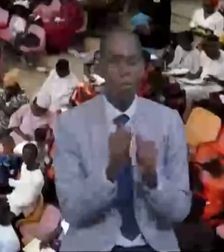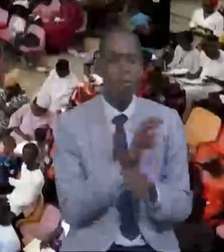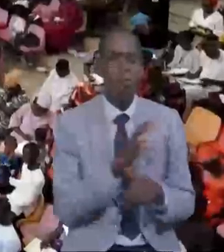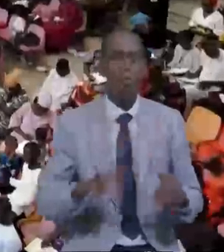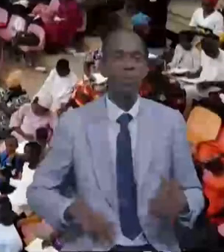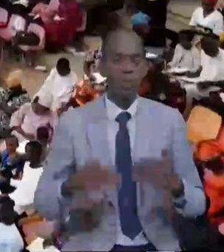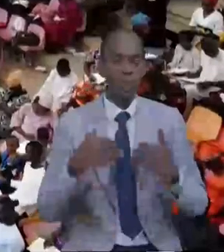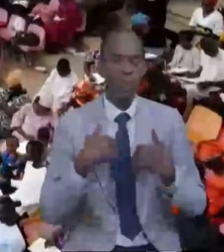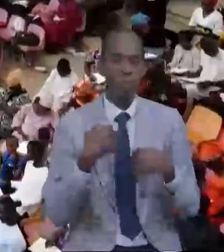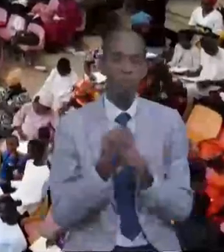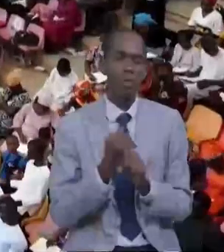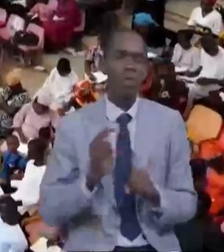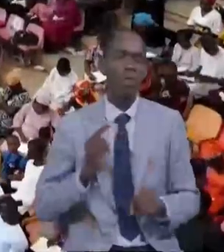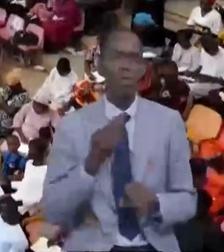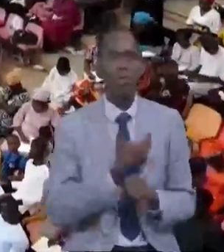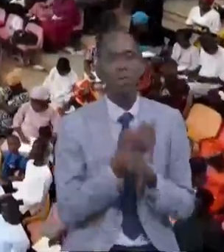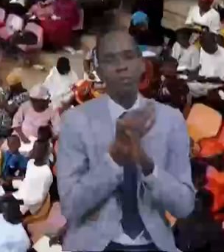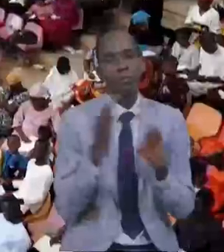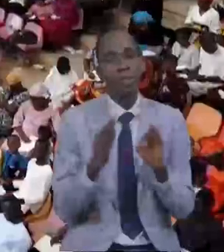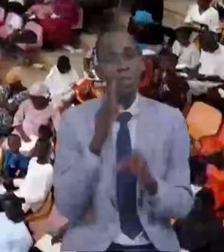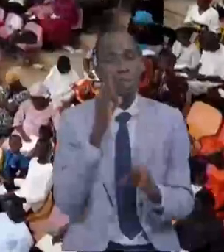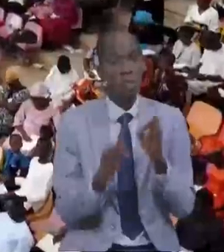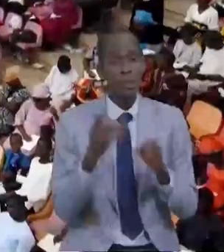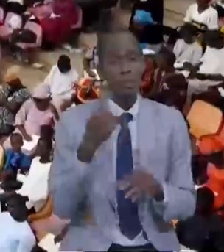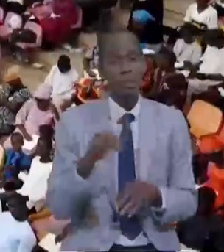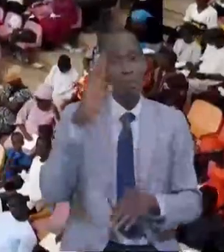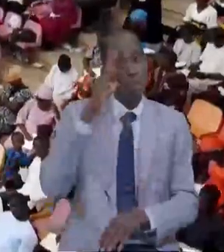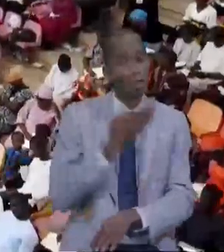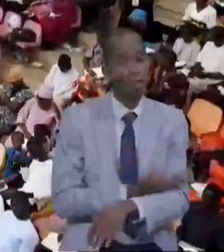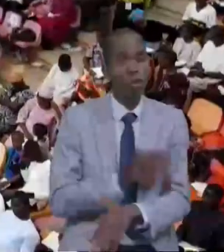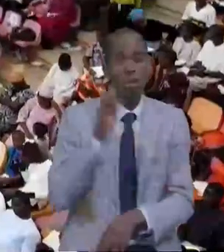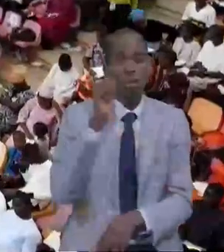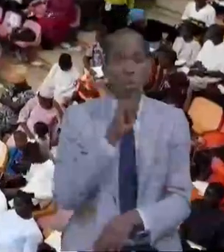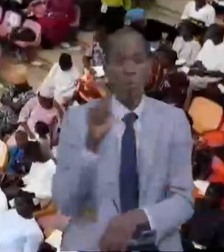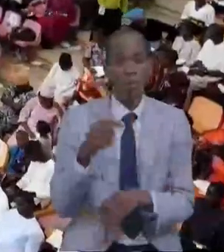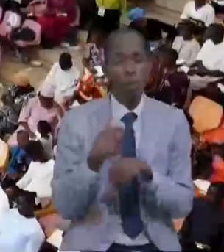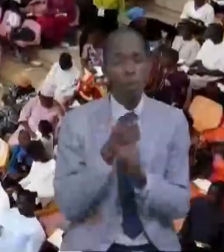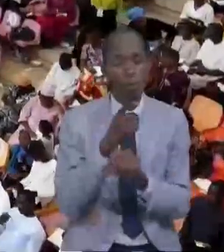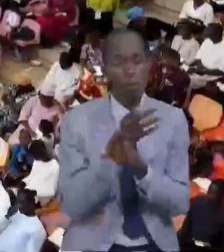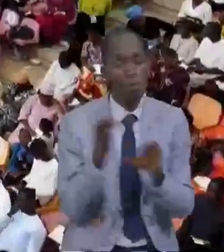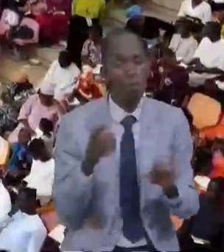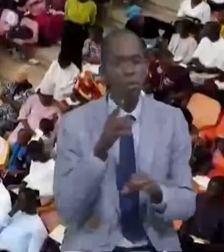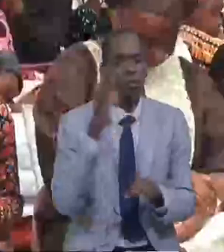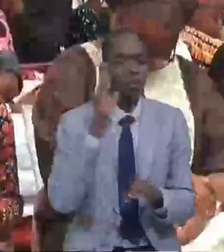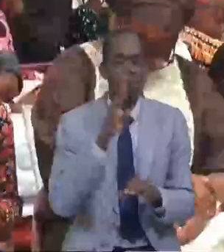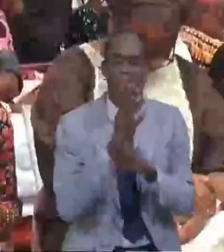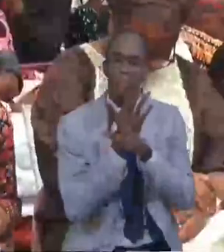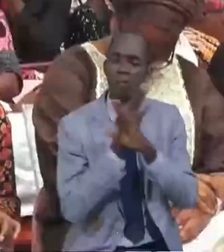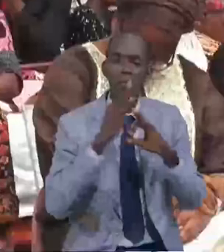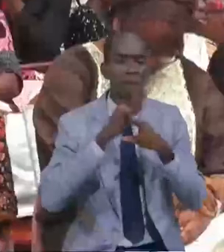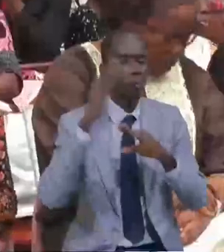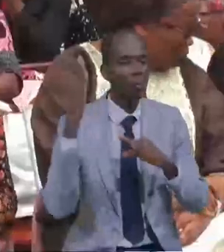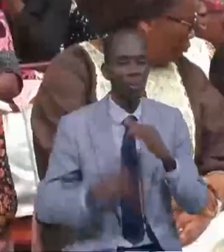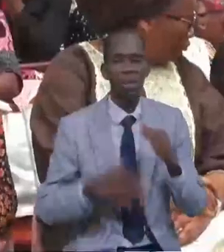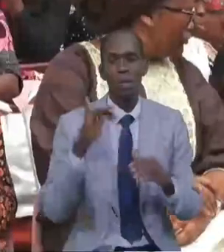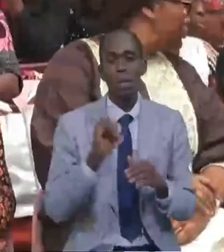serez réellement libre. Demeurez donc ferme et ne vous laissez pas mettre de nouveau sous le gène de la servitude. Tout ce qui vous liait, les habitudes qui vous